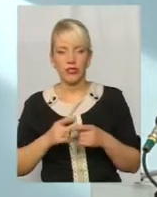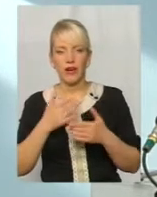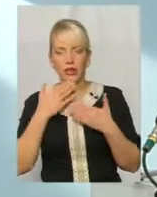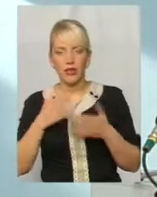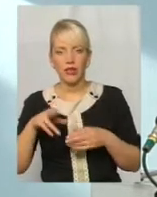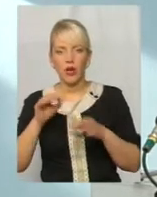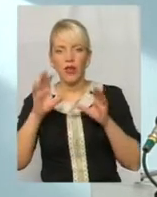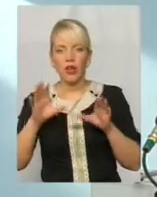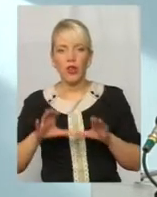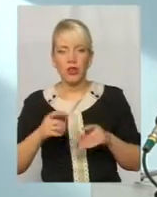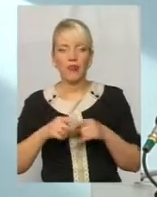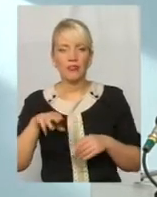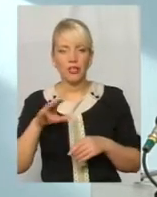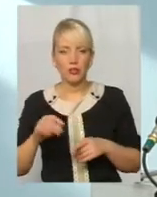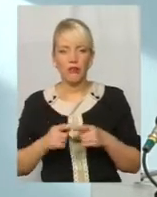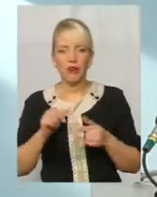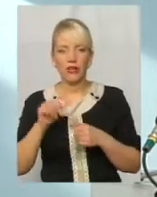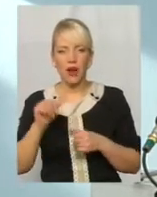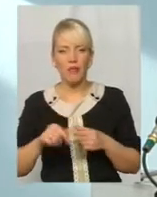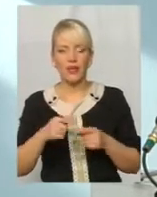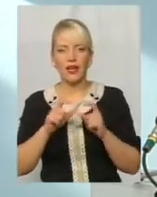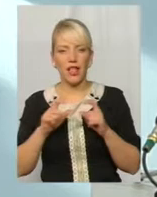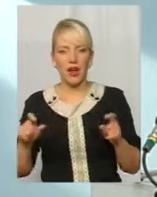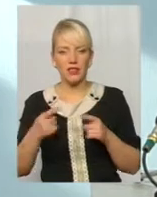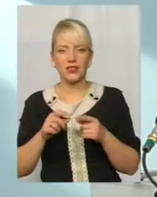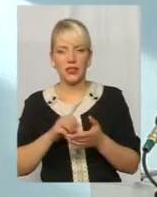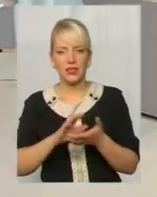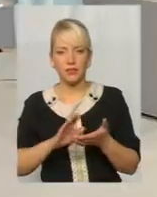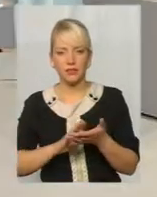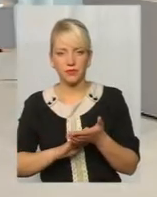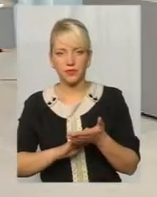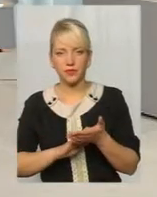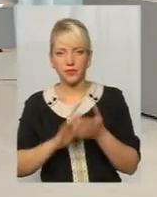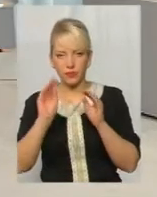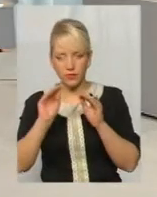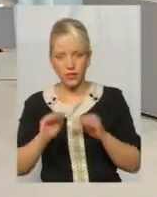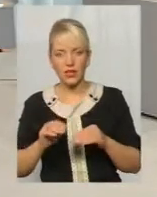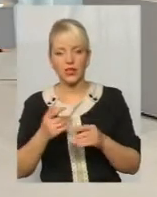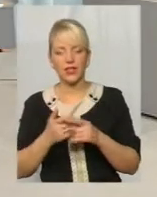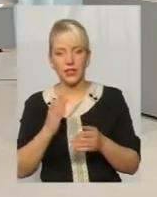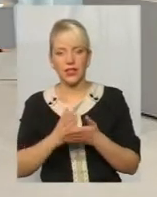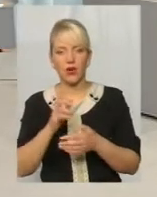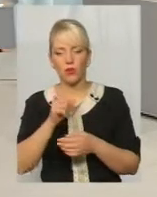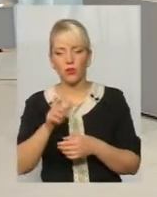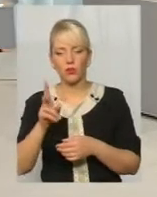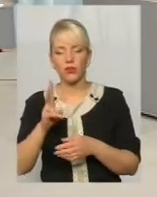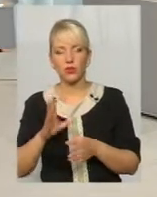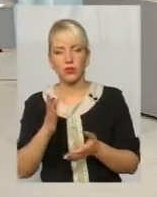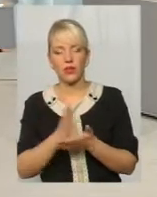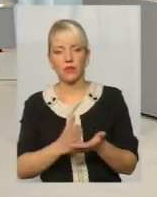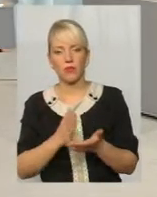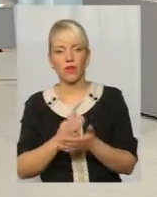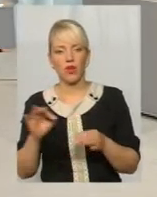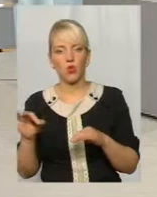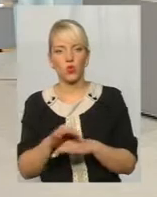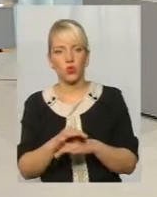вже до законодавства, то в електронній декларації відображаються тільки ті особи, з якими суб'єкт декларування перебуває у